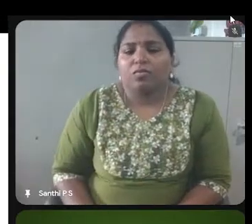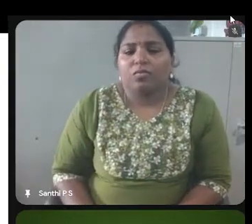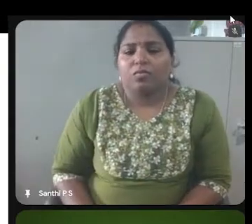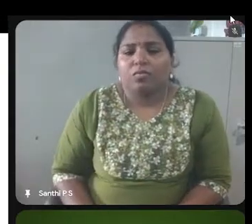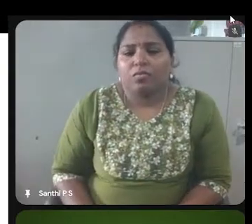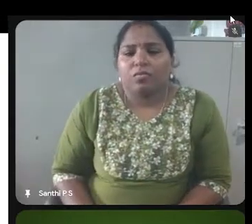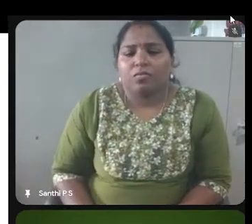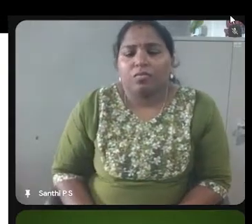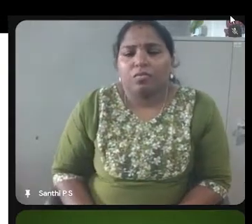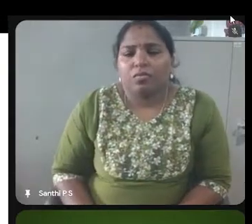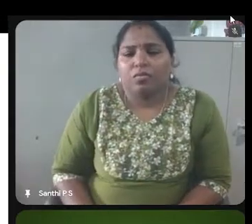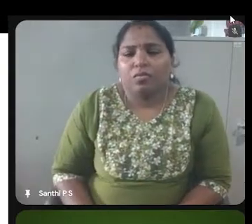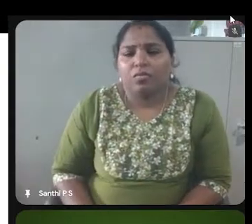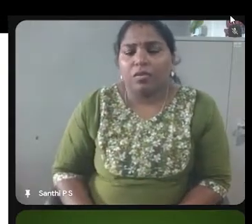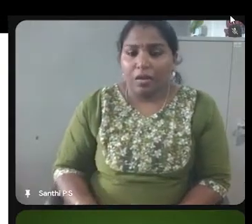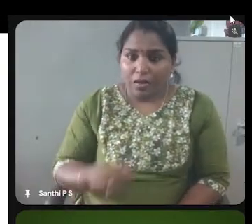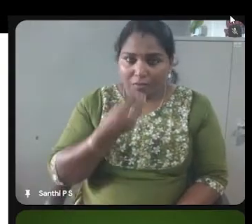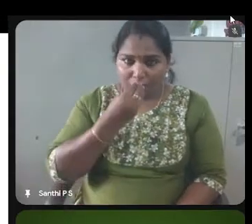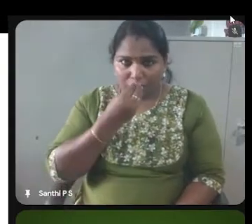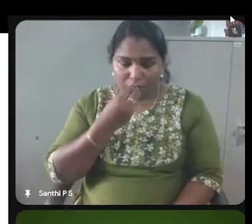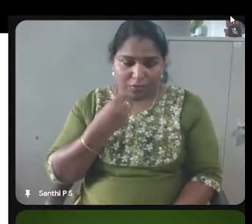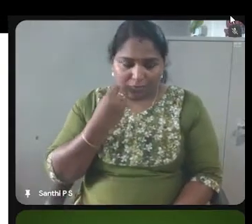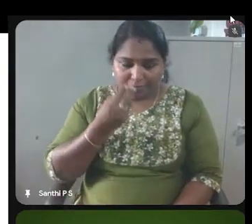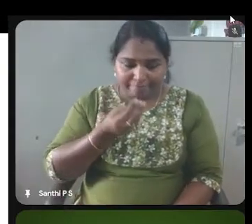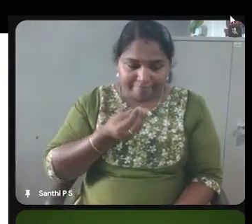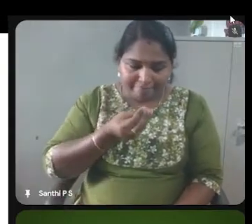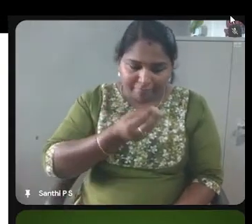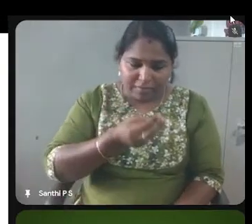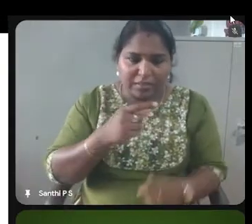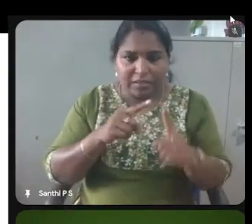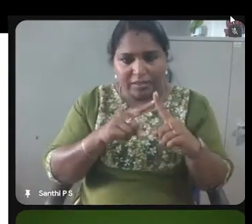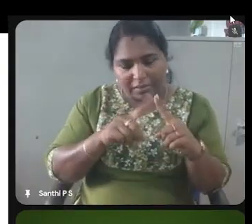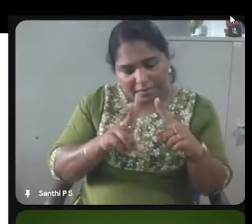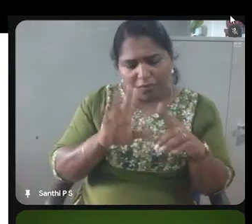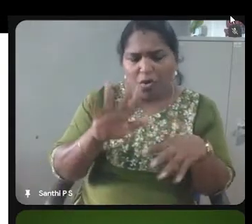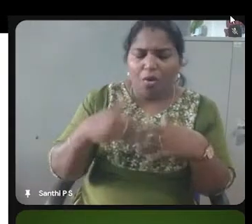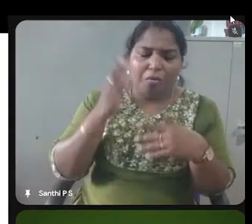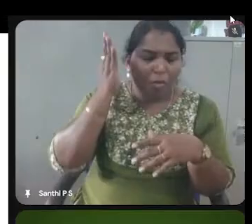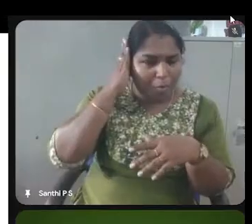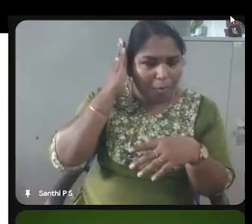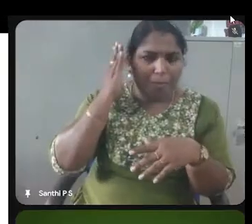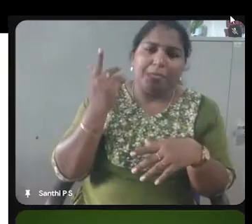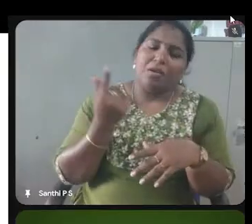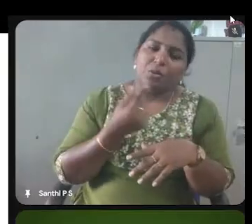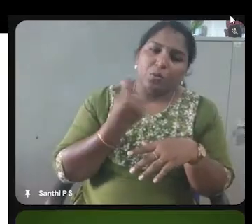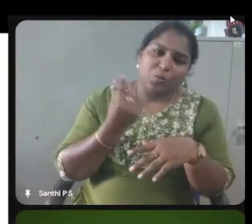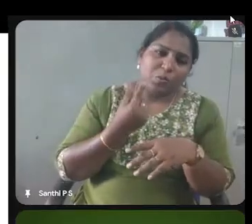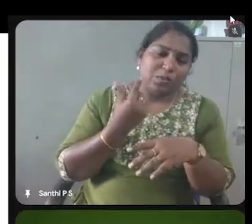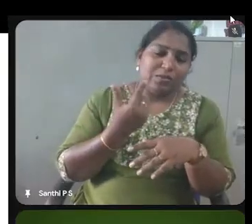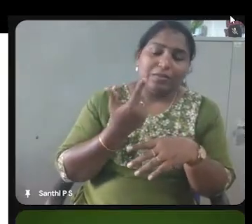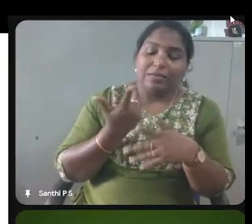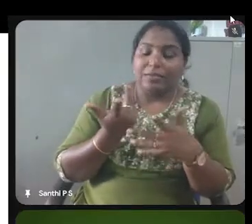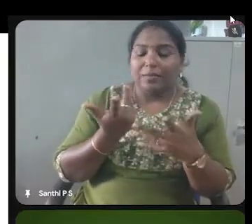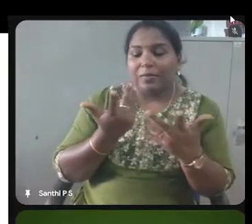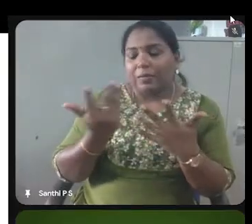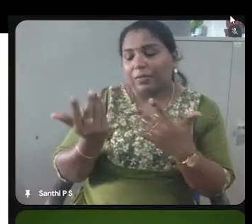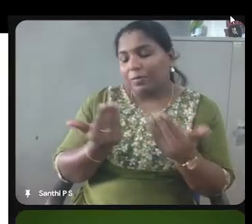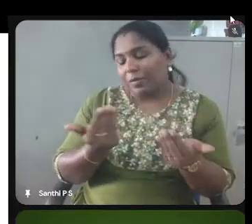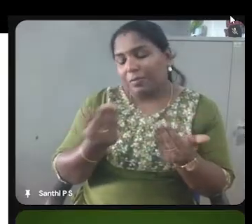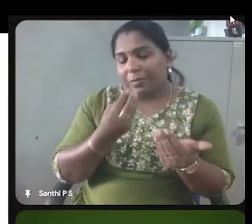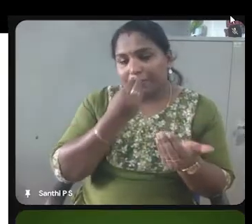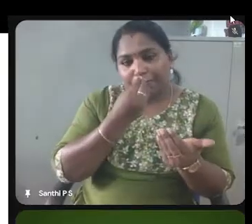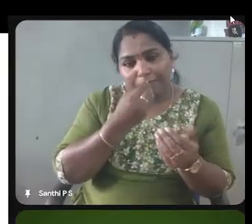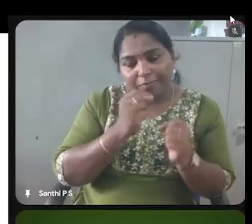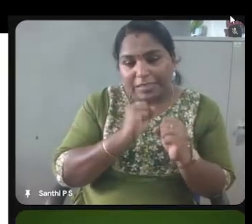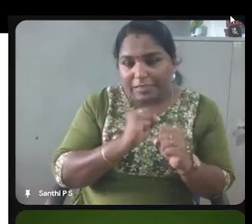സർ മാഡം, ഈ ഭക്ഷണം കഴിക്കുന്ന സമയത്ത് ഒന്നല്ലെങ്കിൽ ടെലിവിഷൻ അല്ലെങ്കിൽ മൊബൈൽ, ഈ 2 സ്ക്രീനും ഇല്ലാതെ ഭക്ഷണം കഴിക്കാൻ കുട്ടി താല്പര്യപ്പെടുന്നില്ല.